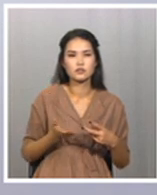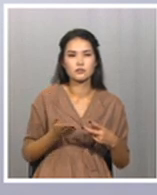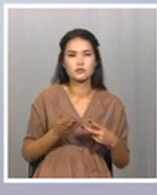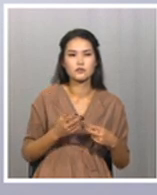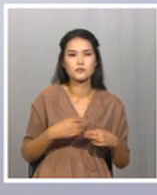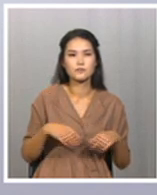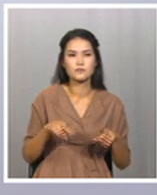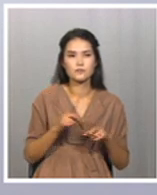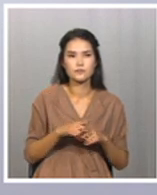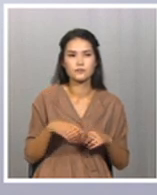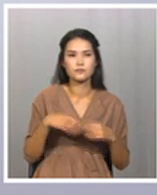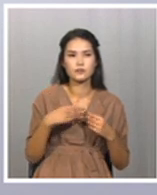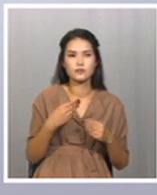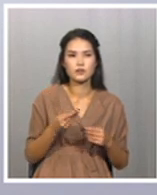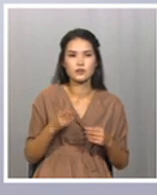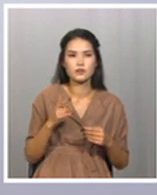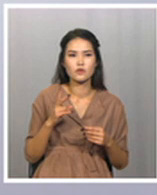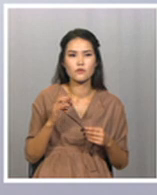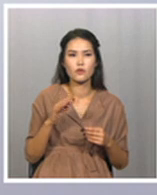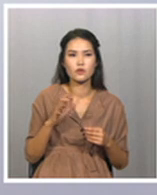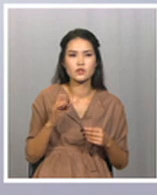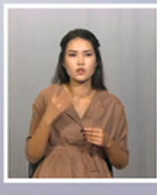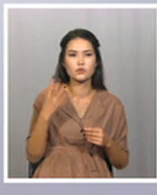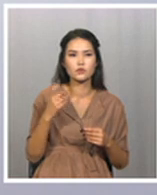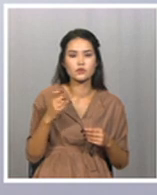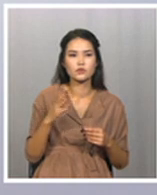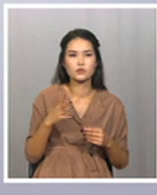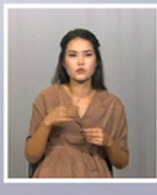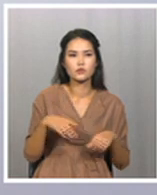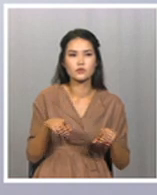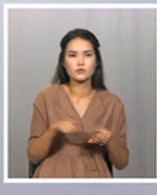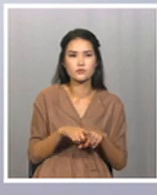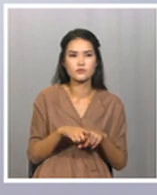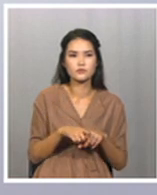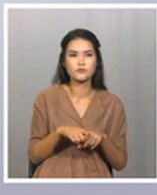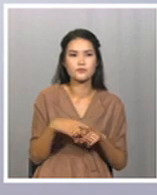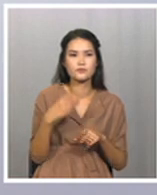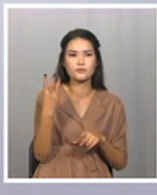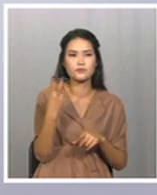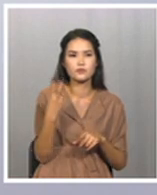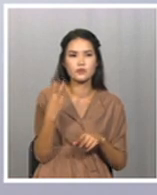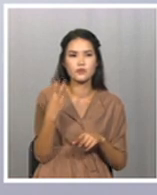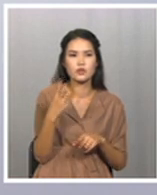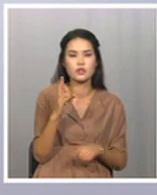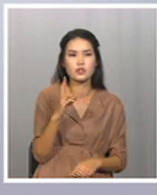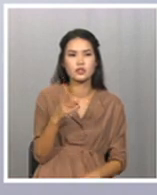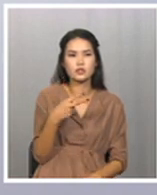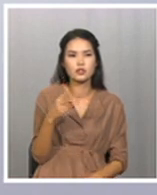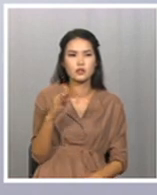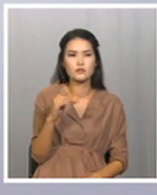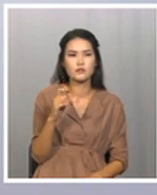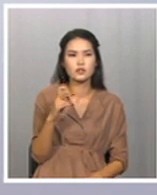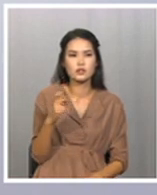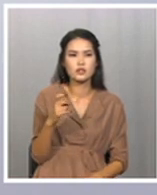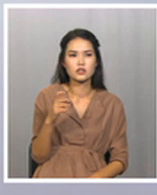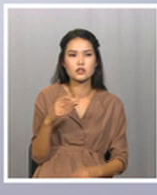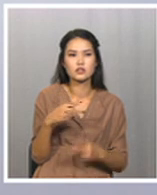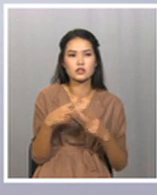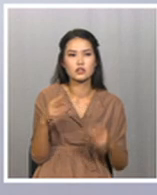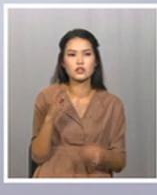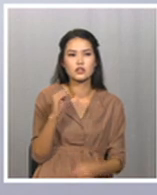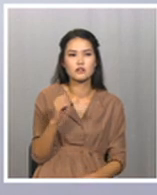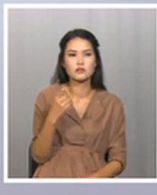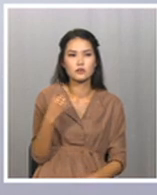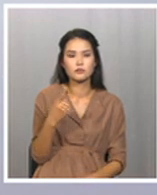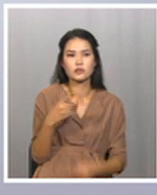Демек берілген функцияның туындысы 4x-ке тең. Үшінші, x0-дегі туындының мәнін табамыз. Бұл бізде